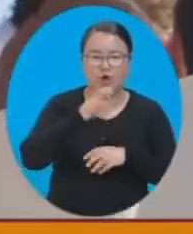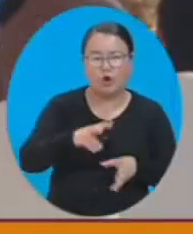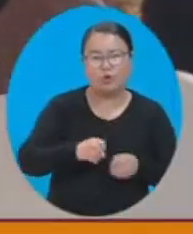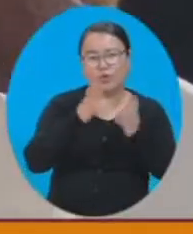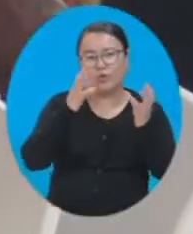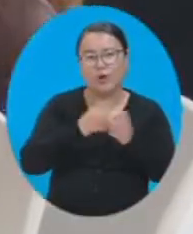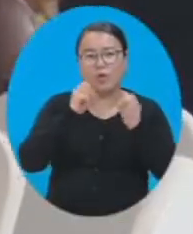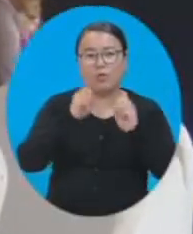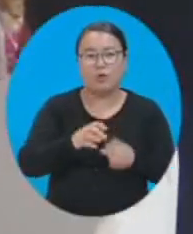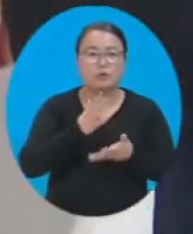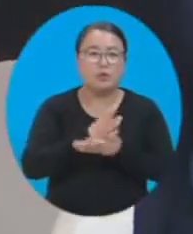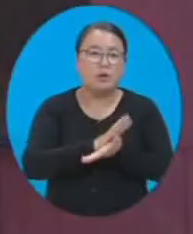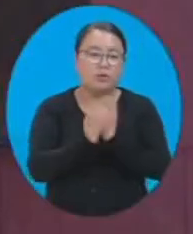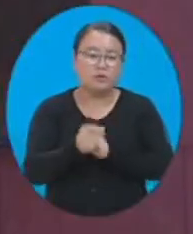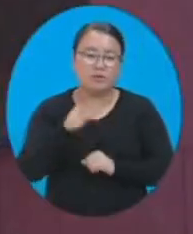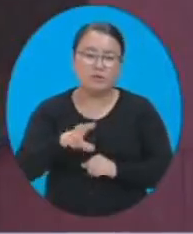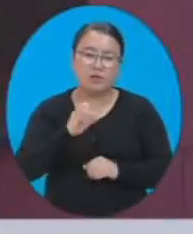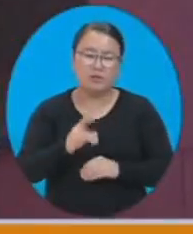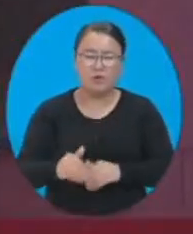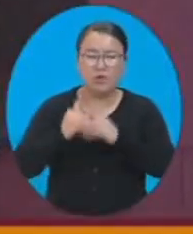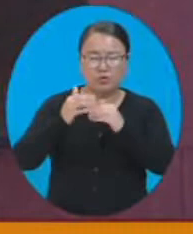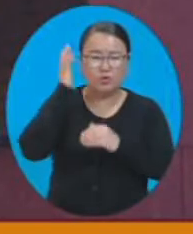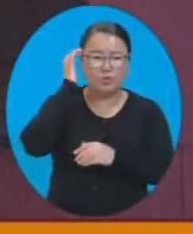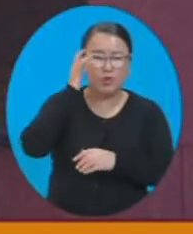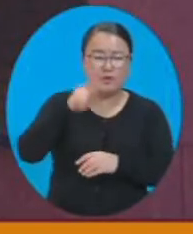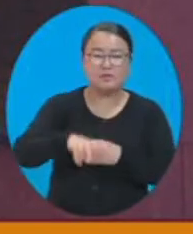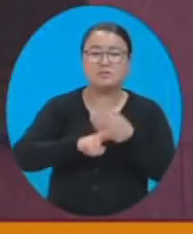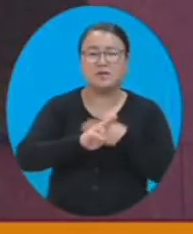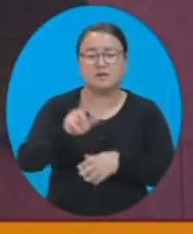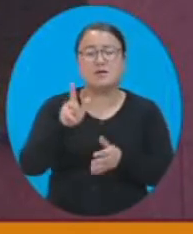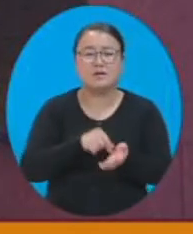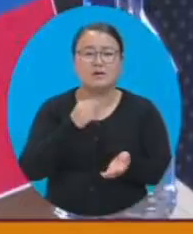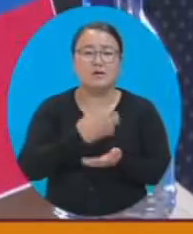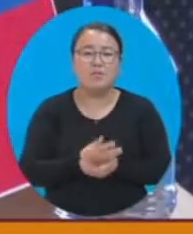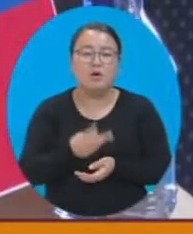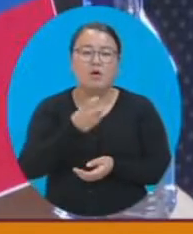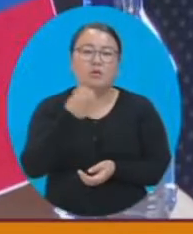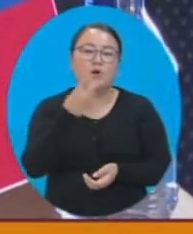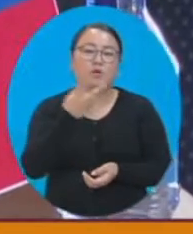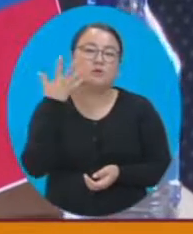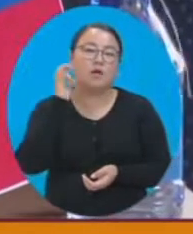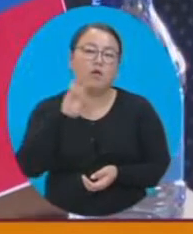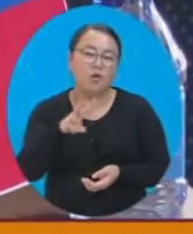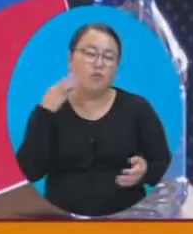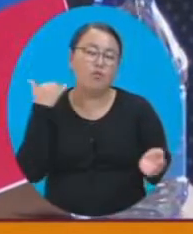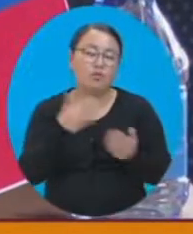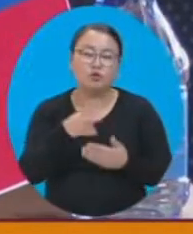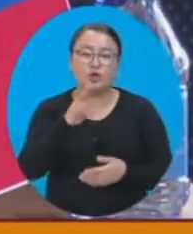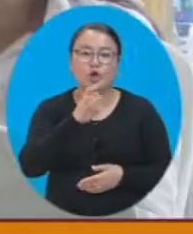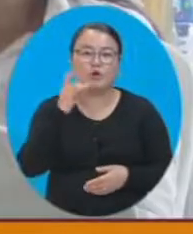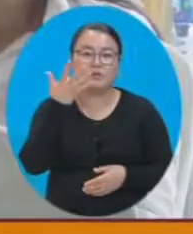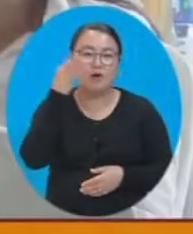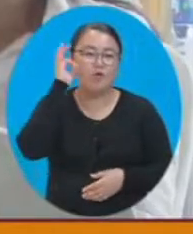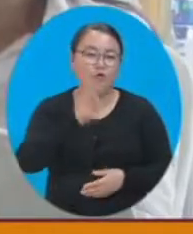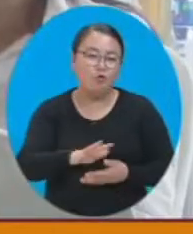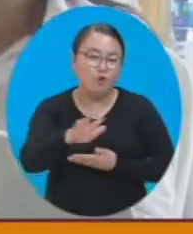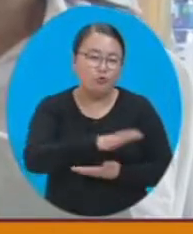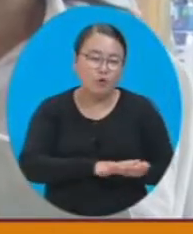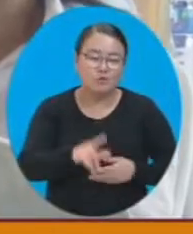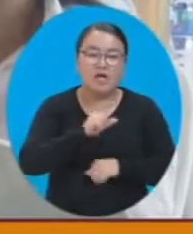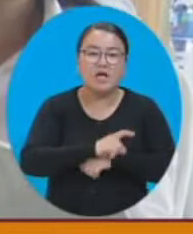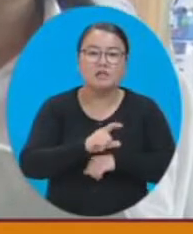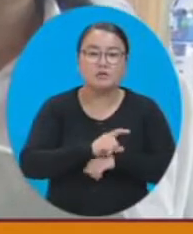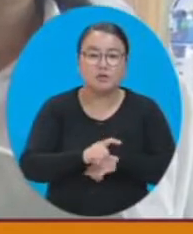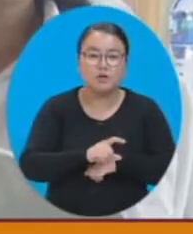гол нэрийн бүтээгдэхүүн болсон ч гэсэн энэ салбарыг хөгжүүлэх бодлого цаашид хэрэгтэй байгаа нь иймд 2025 он гэхэд ноолуурын 50%